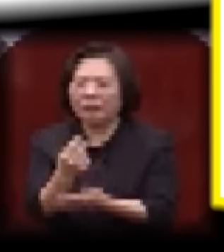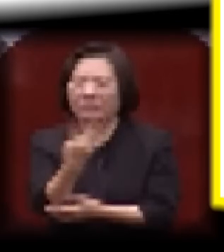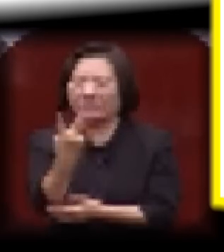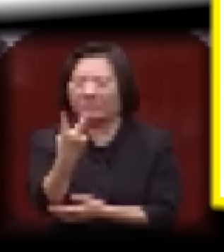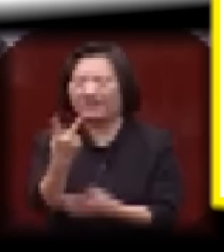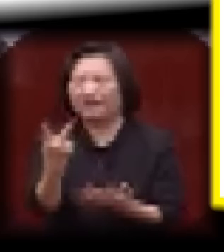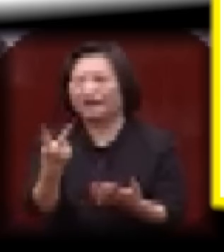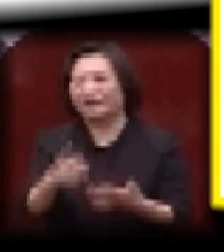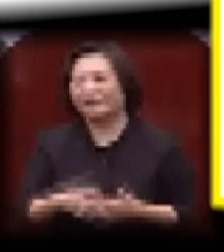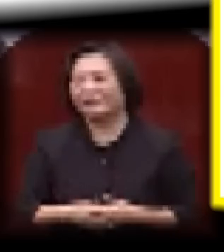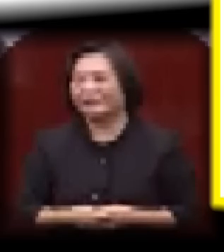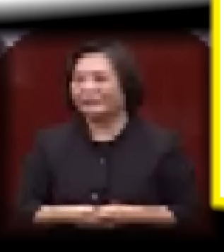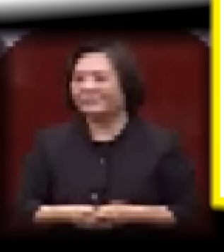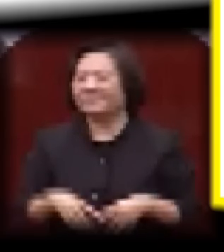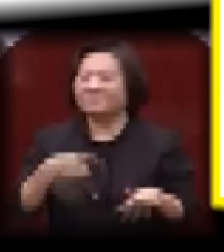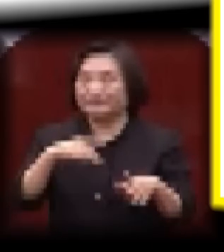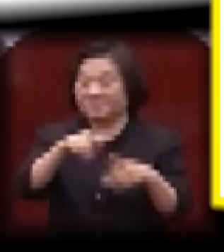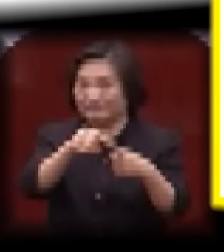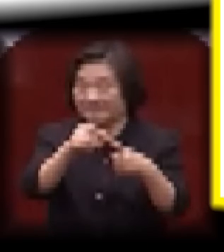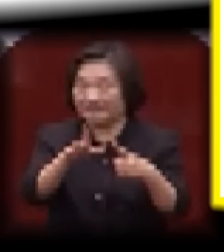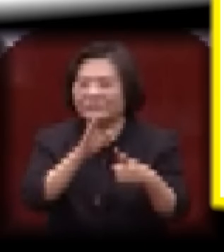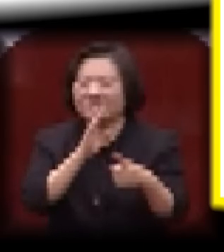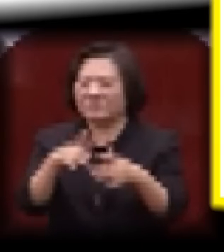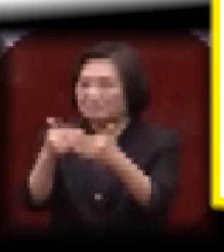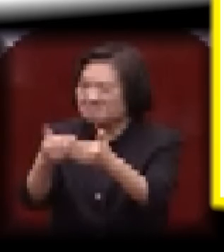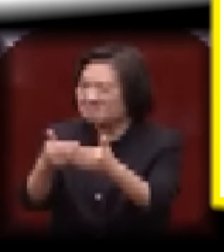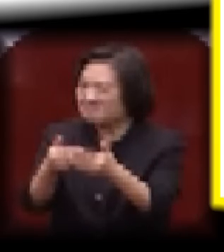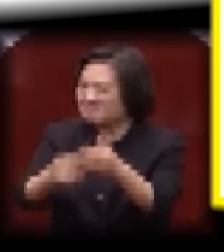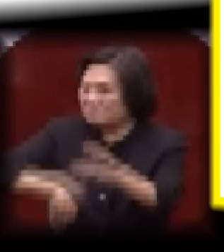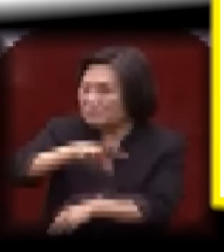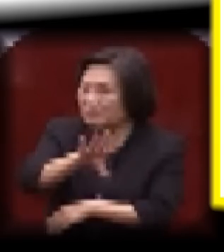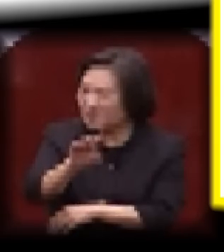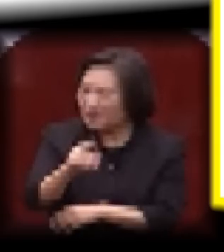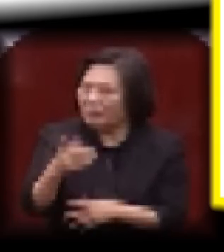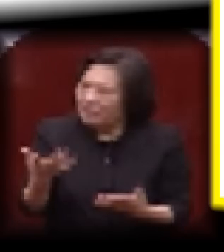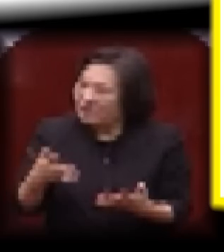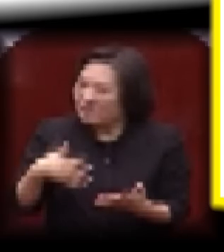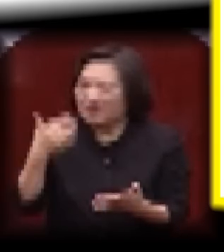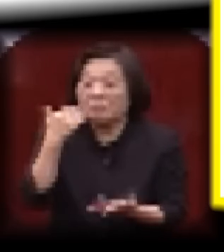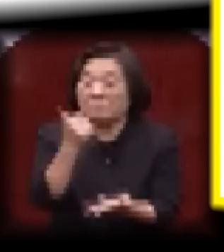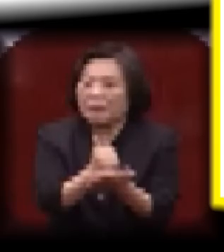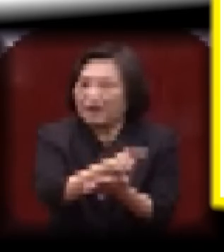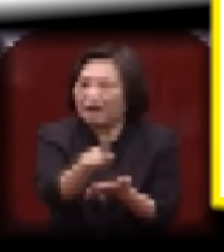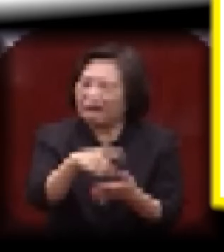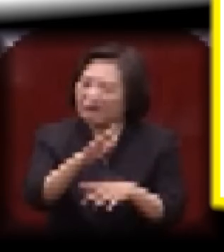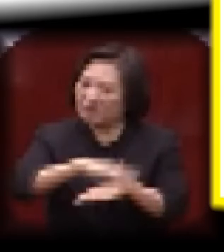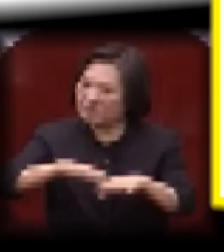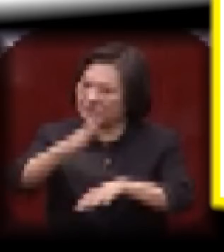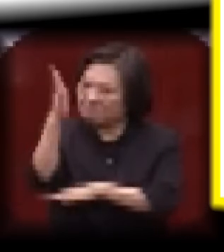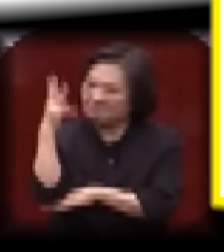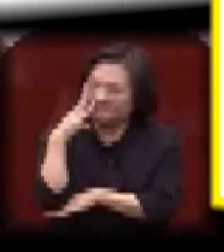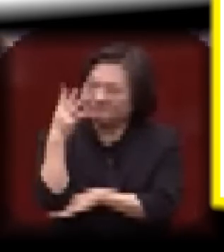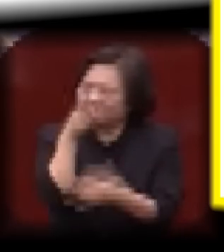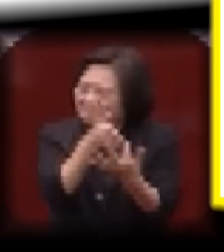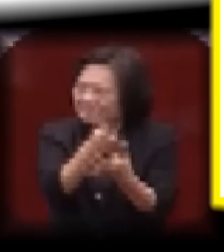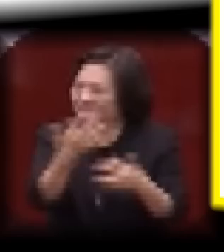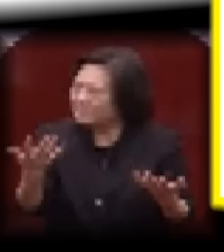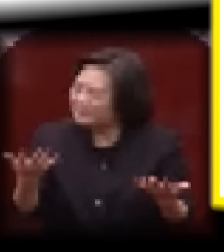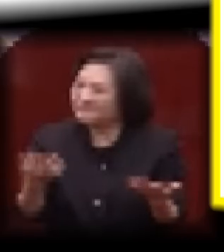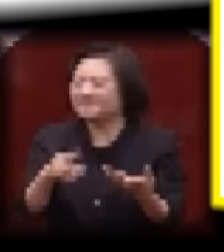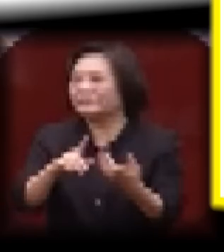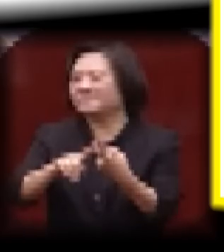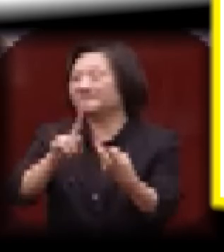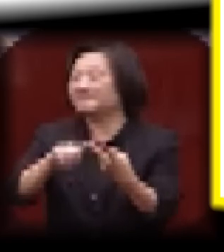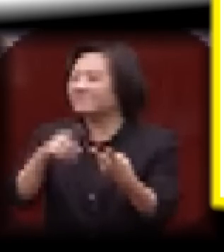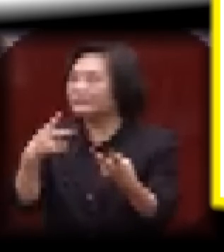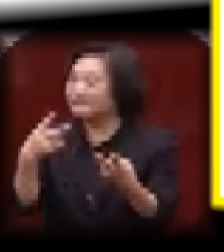题，第一，它里面有一部分是党产，所以当时很多国外的厂商就觉得说这是政治风险。再来，